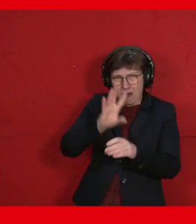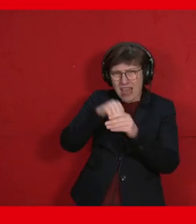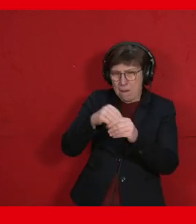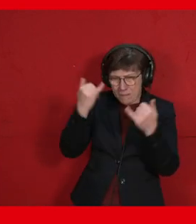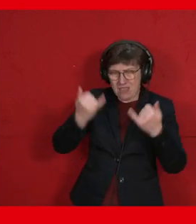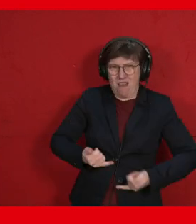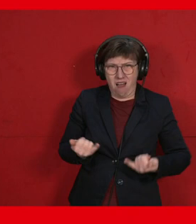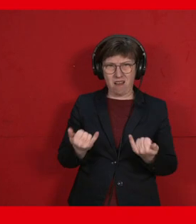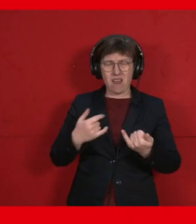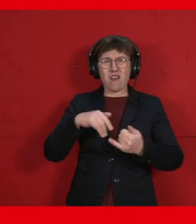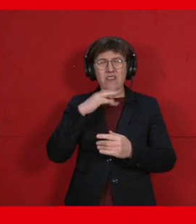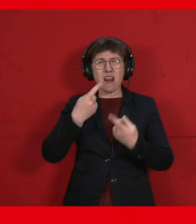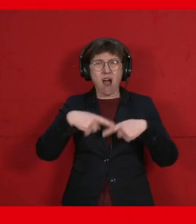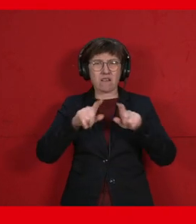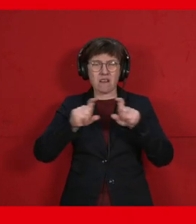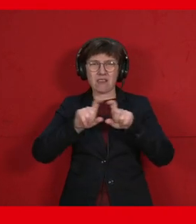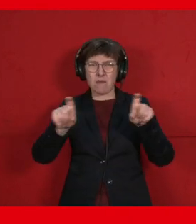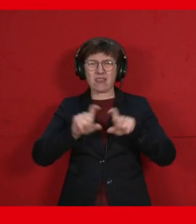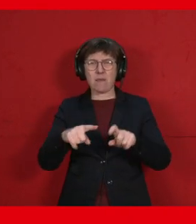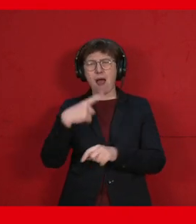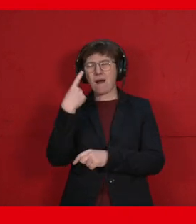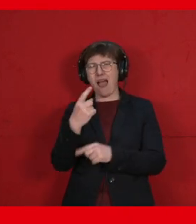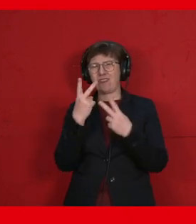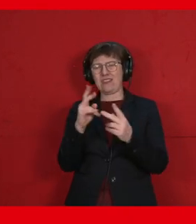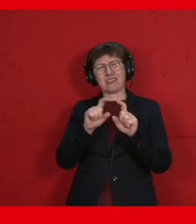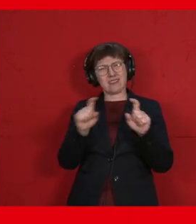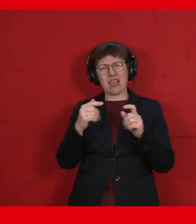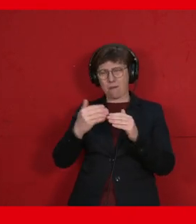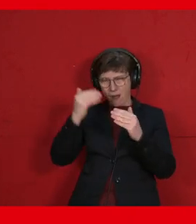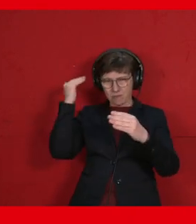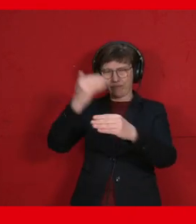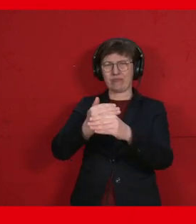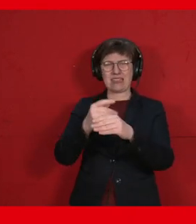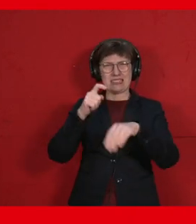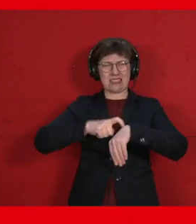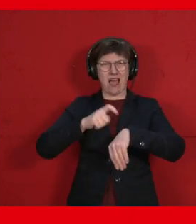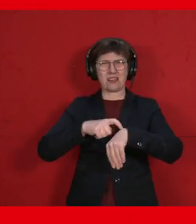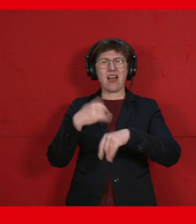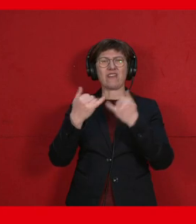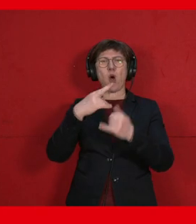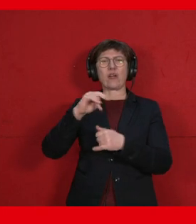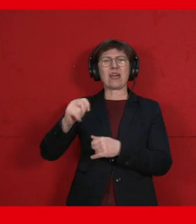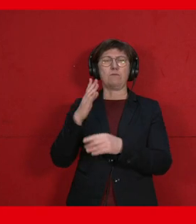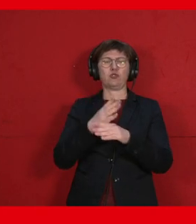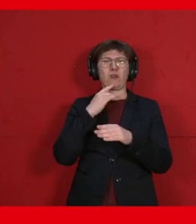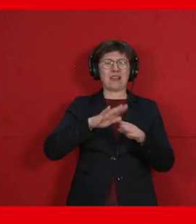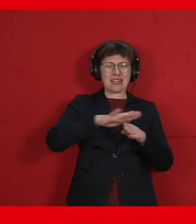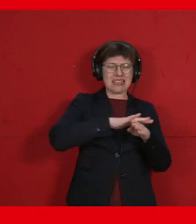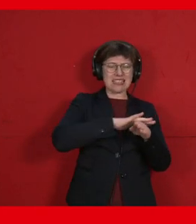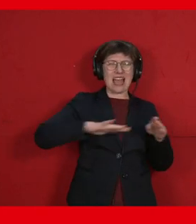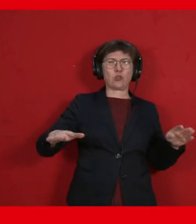dazu. Also wir haben ja viele andere jetzt hier im Gespräch. Aber das eine Zentrale ist, dass wir das machen. Frau Grimm hat das schöne Wort Sektorkopplung